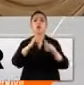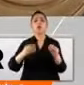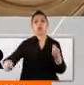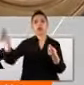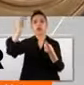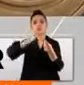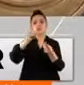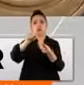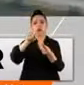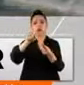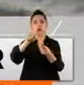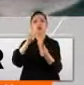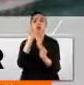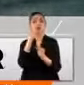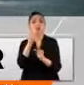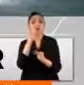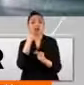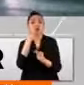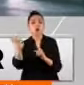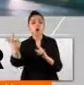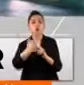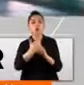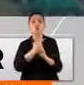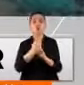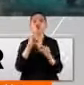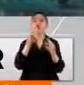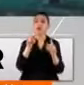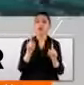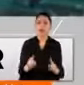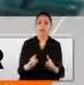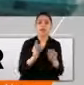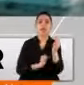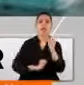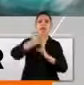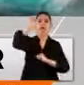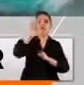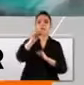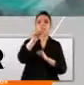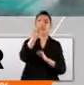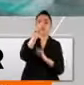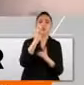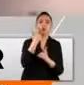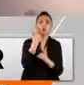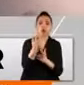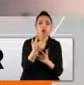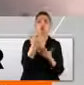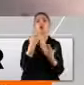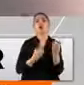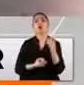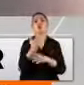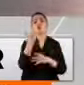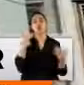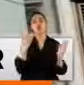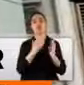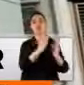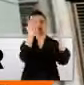güçlü dezenflasyonist etkiyi muhafaza edecek şekilde enflasyonun üzerinde bir düzeyde oluşturmaya devam